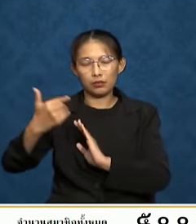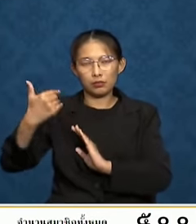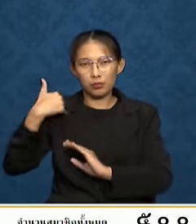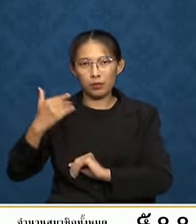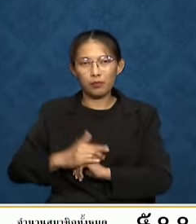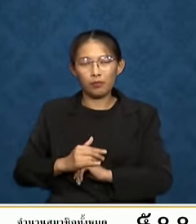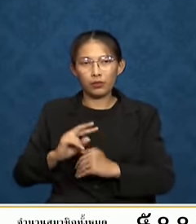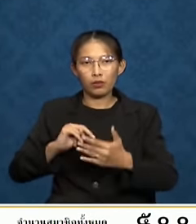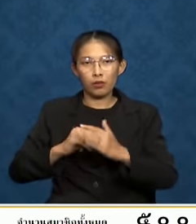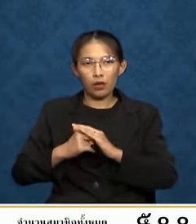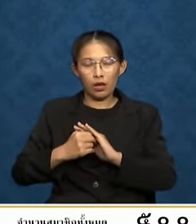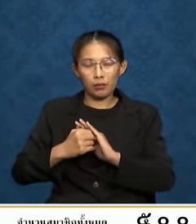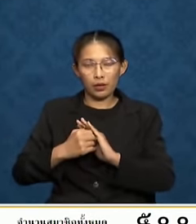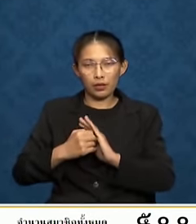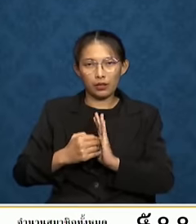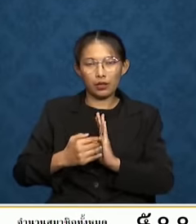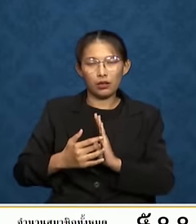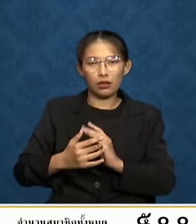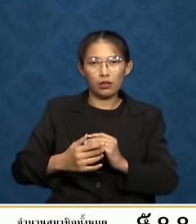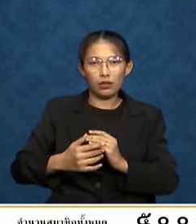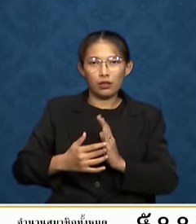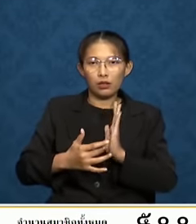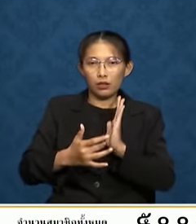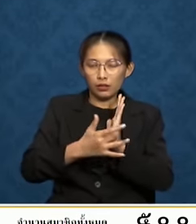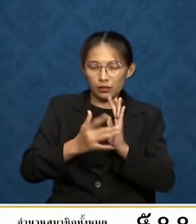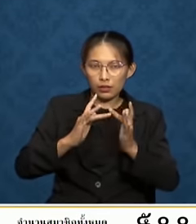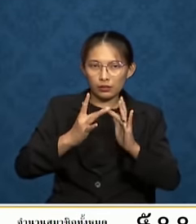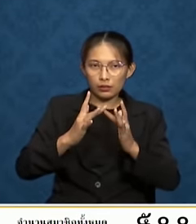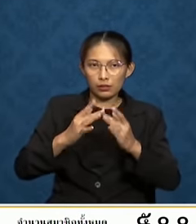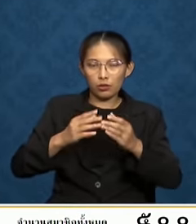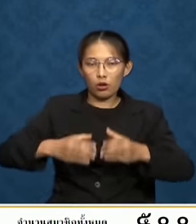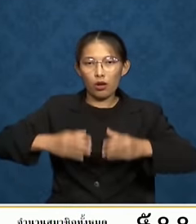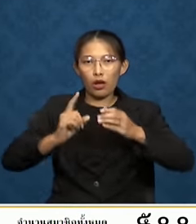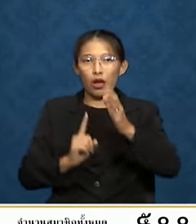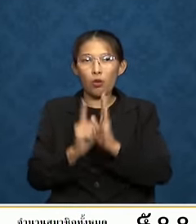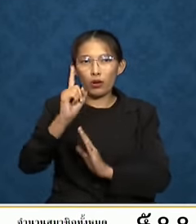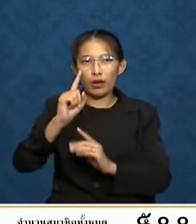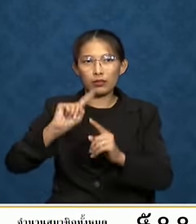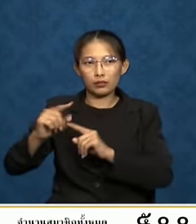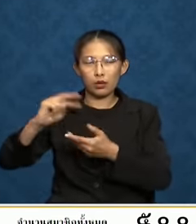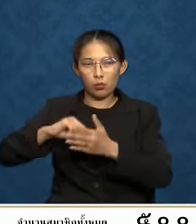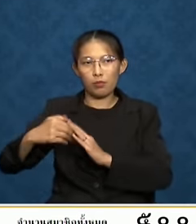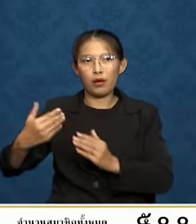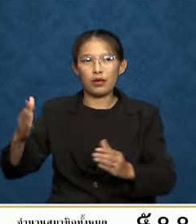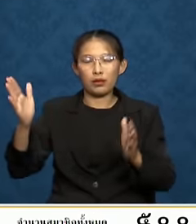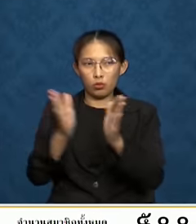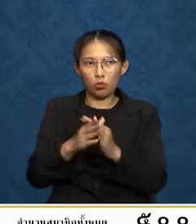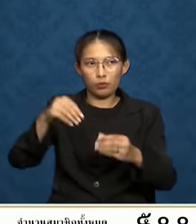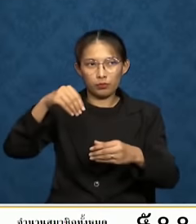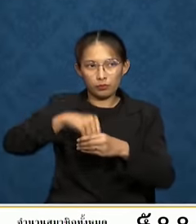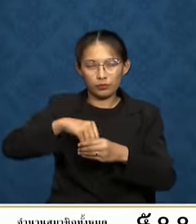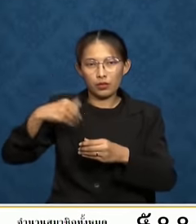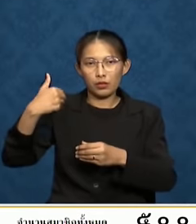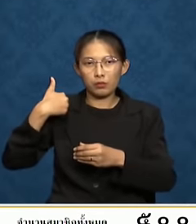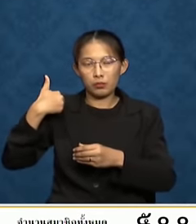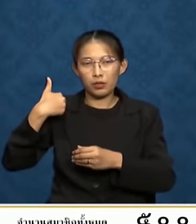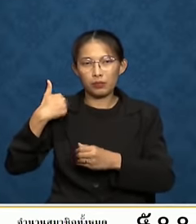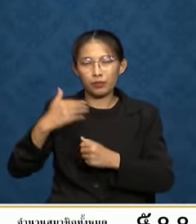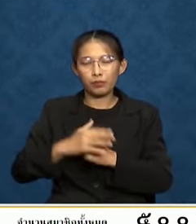Cyber and Spaceเนี่ยอวกาศที่ท่านชยพลพูดถึงจะอยู่ในโครงการนี้ครับศูนย์บัญชาการ